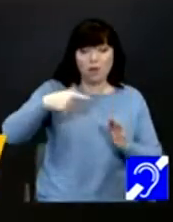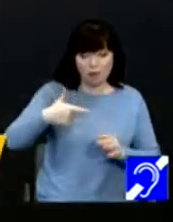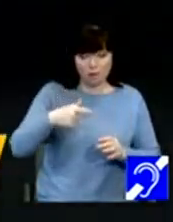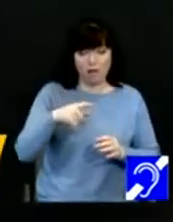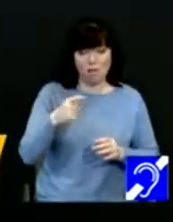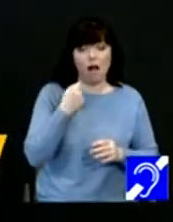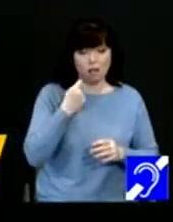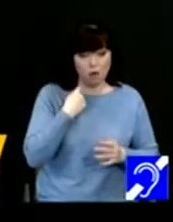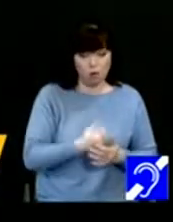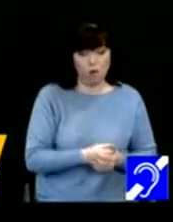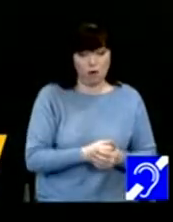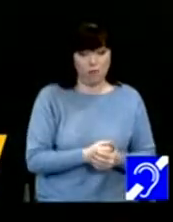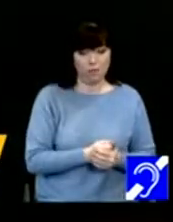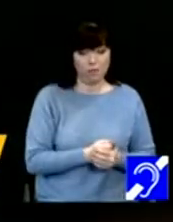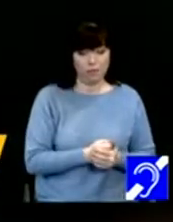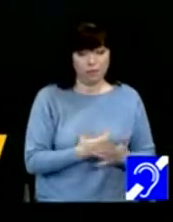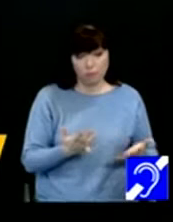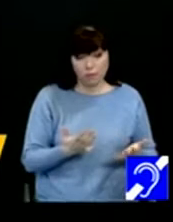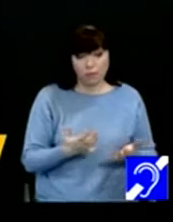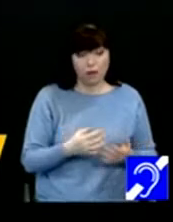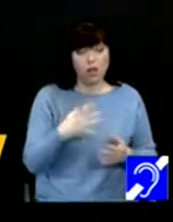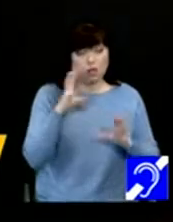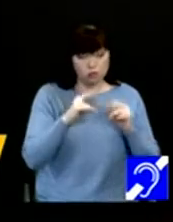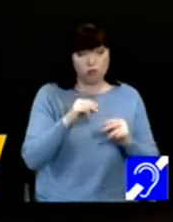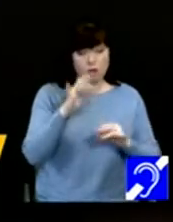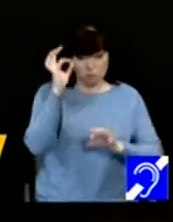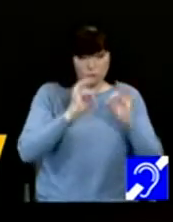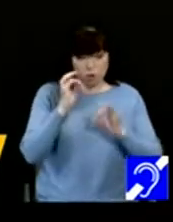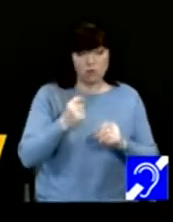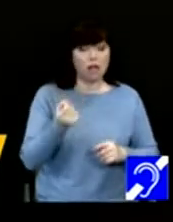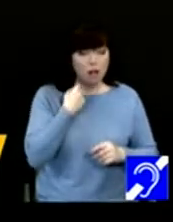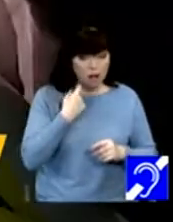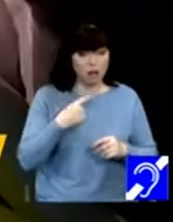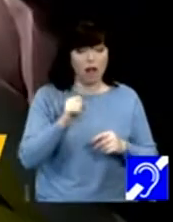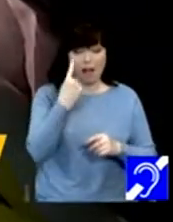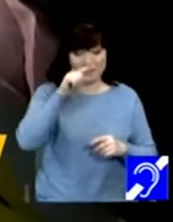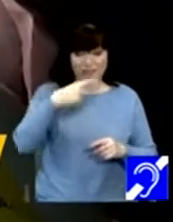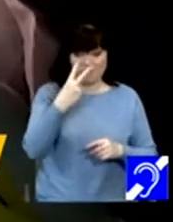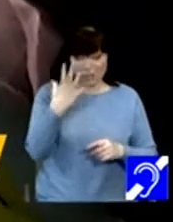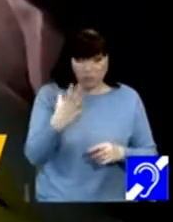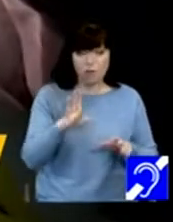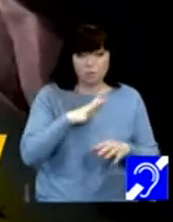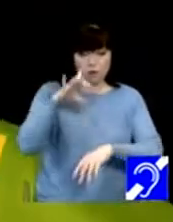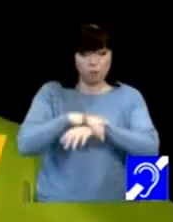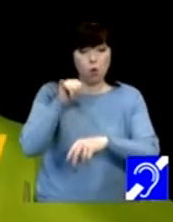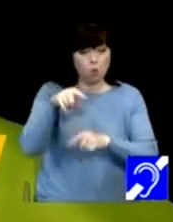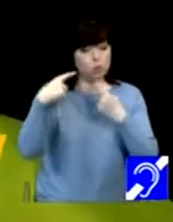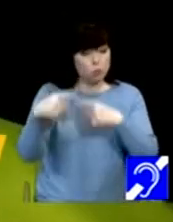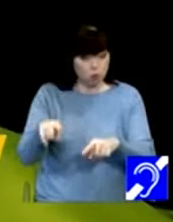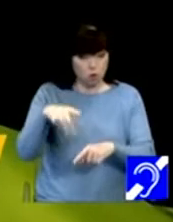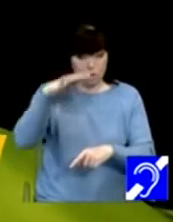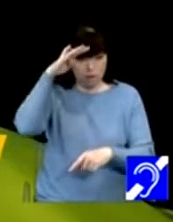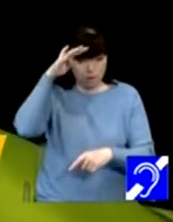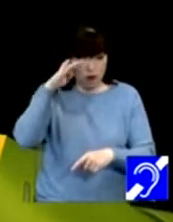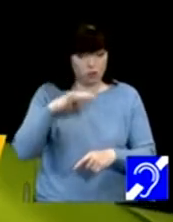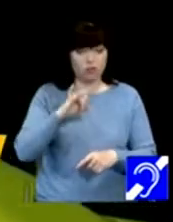per litru alcool în aerul expirat. Un grad avansat de ebrietate, mai exact 1,25, a avut și un alt